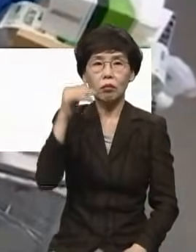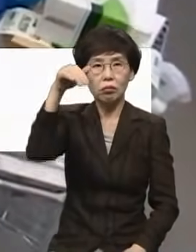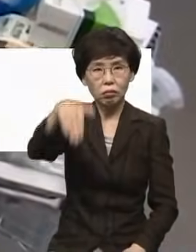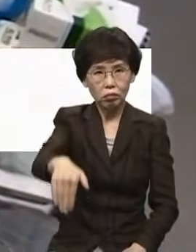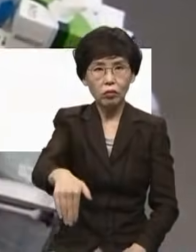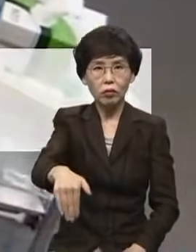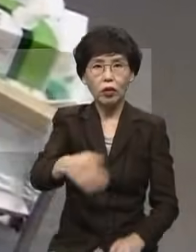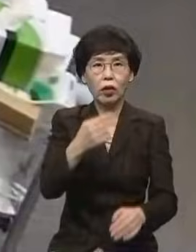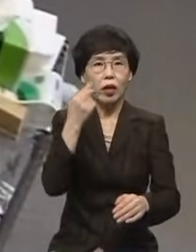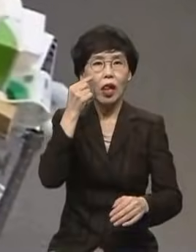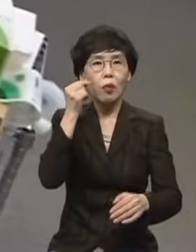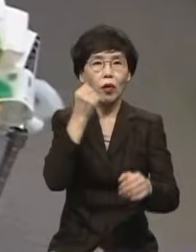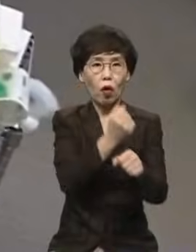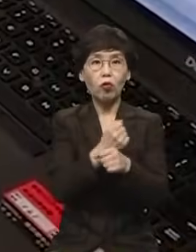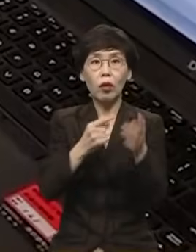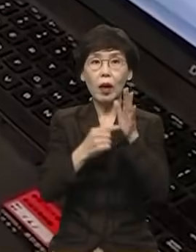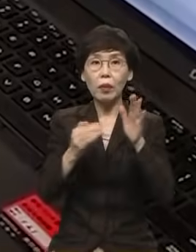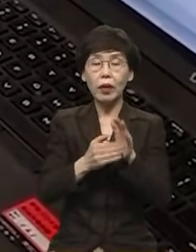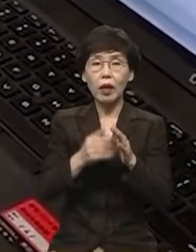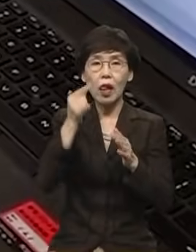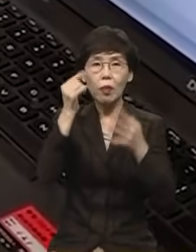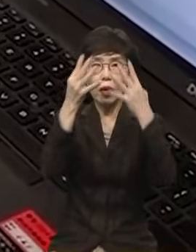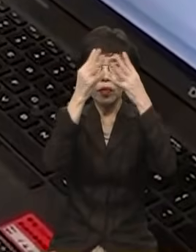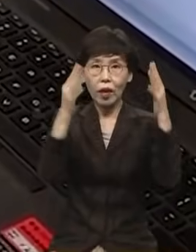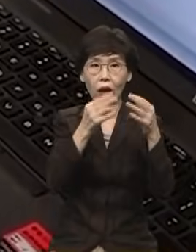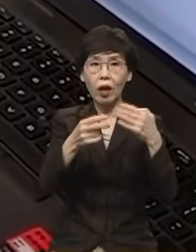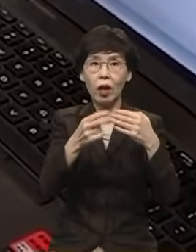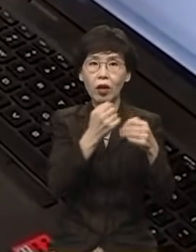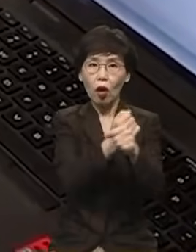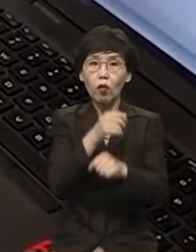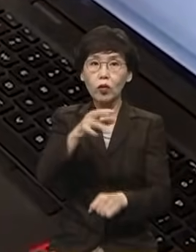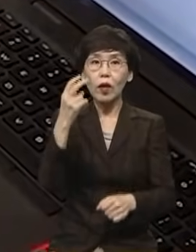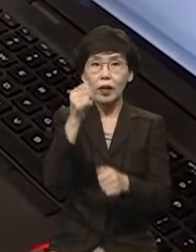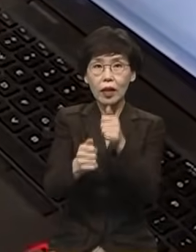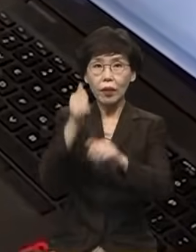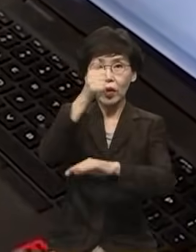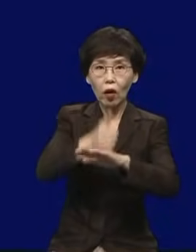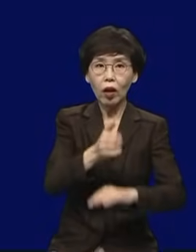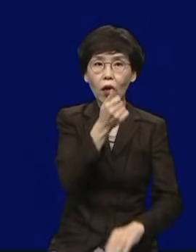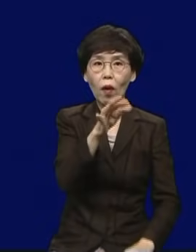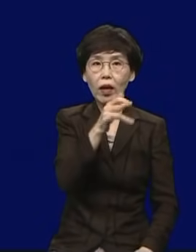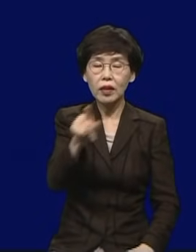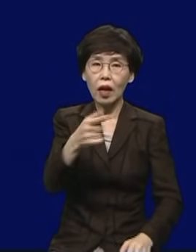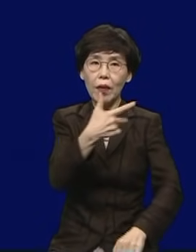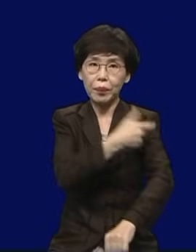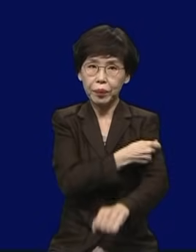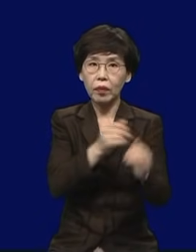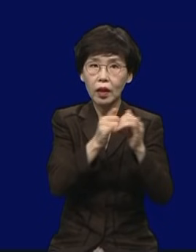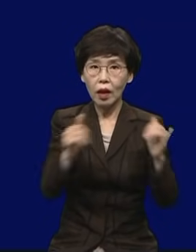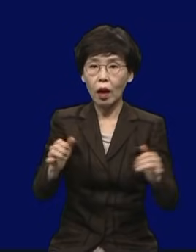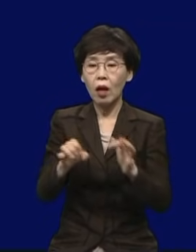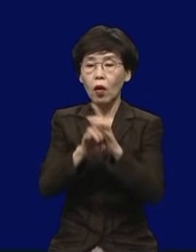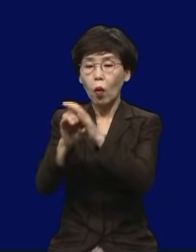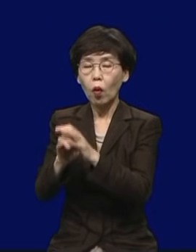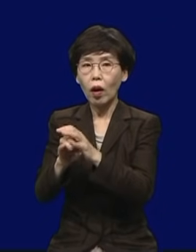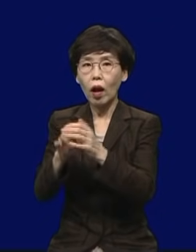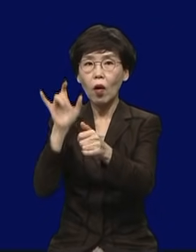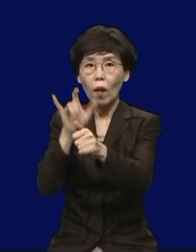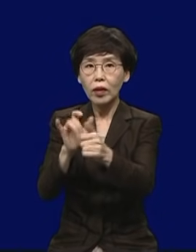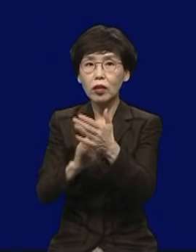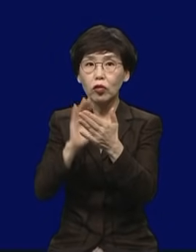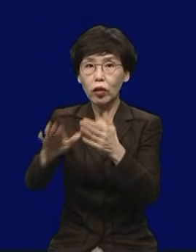밝혔습니다 도쿄대 의 광 연구소의 실험 결과 화이자 백신을 맞은 사람과 코로나 에 걸렸다